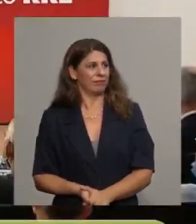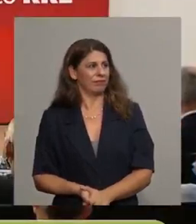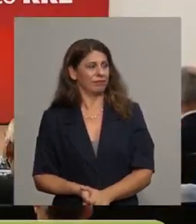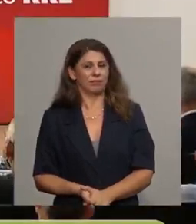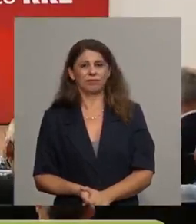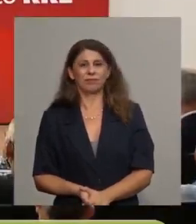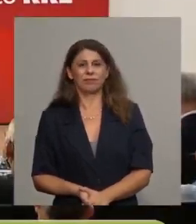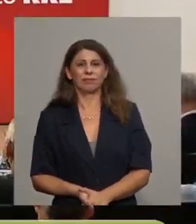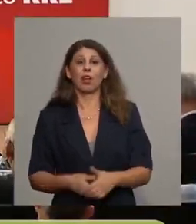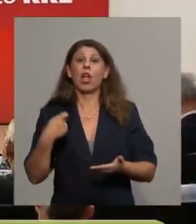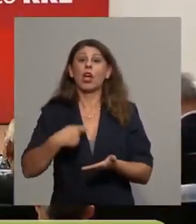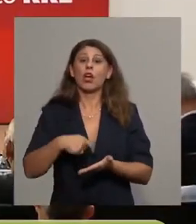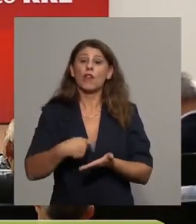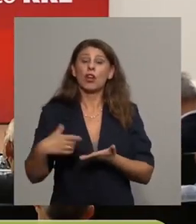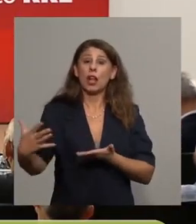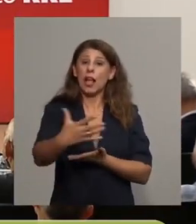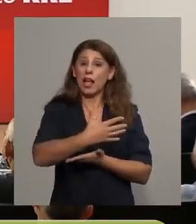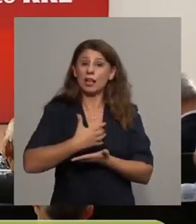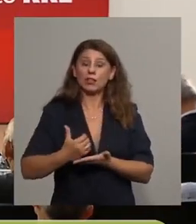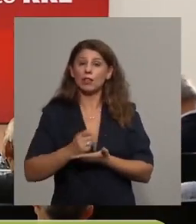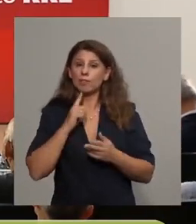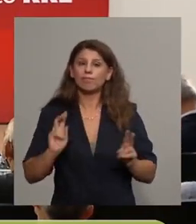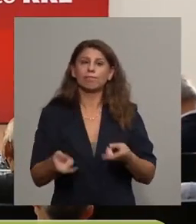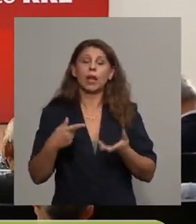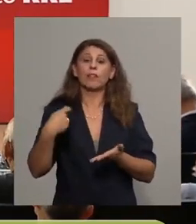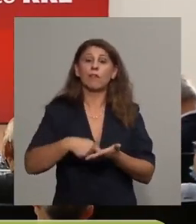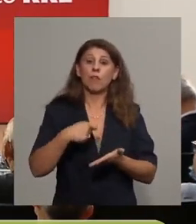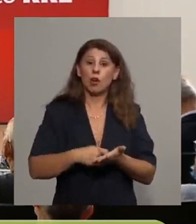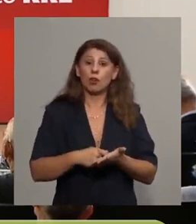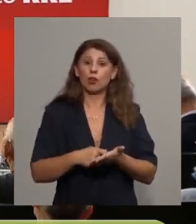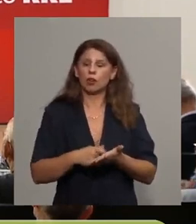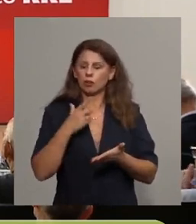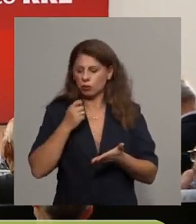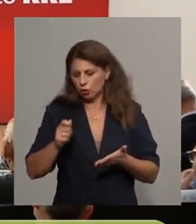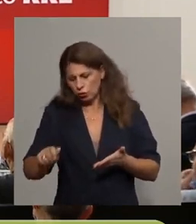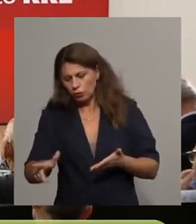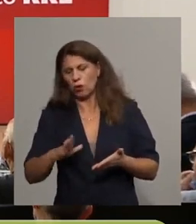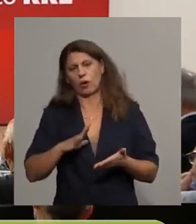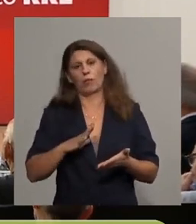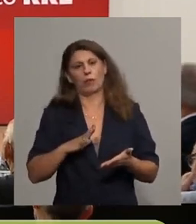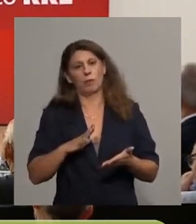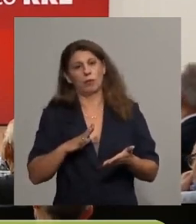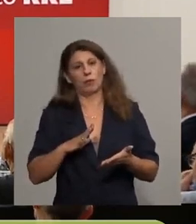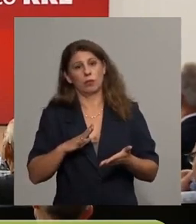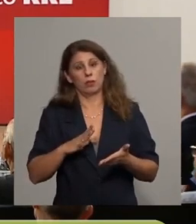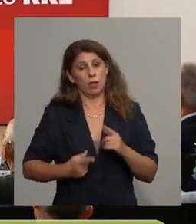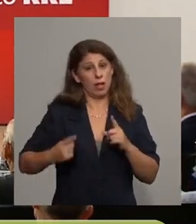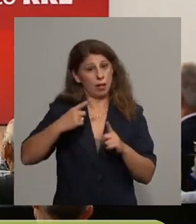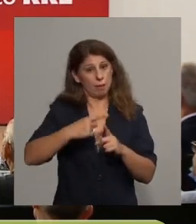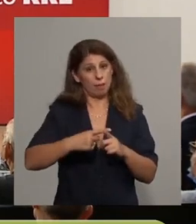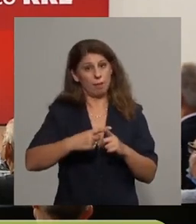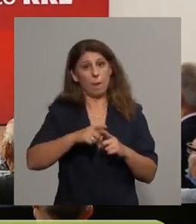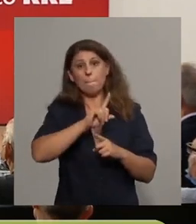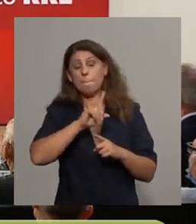Τα φορολογικά έσοδα προκύπτουν από τη φορολόγηση των λαϊκών στρωμάτων, ενώ οι πρόσθετοι